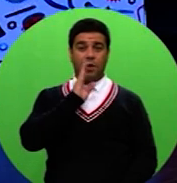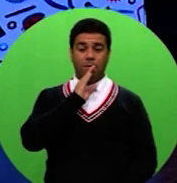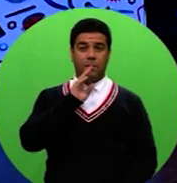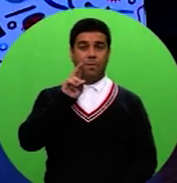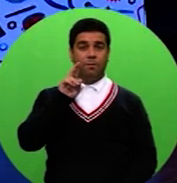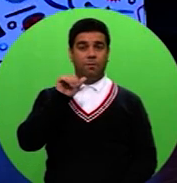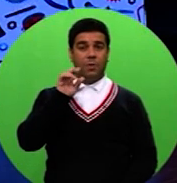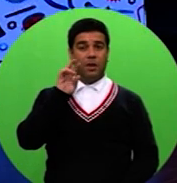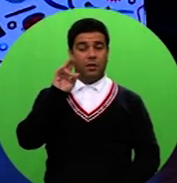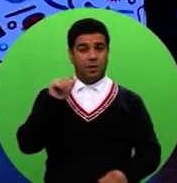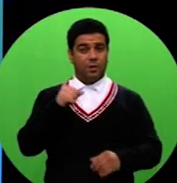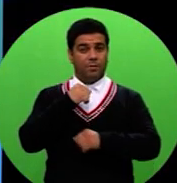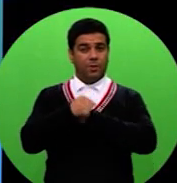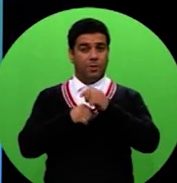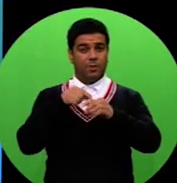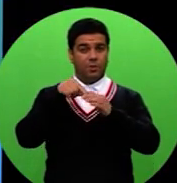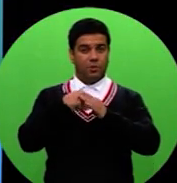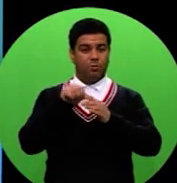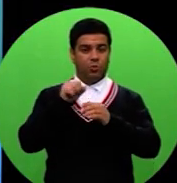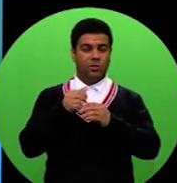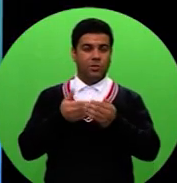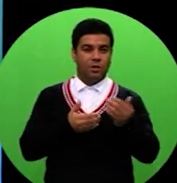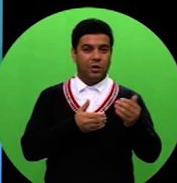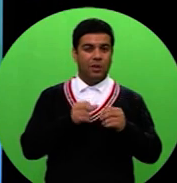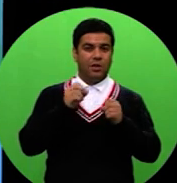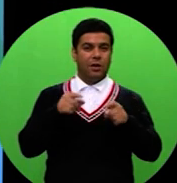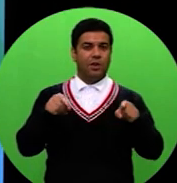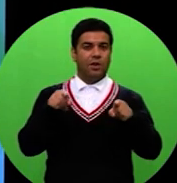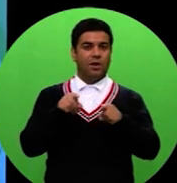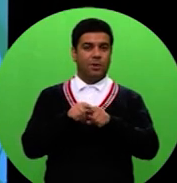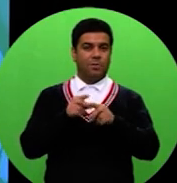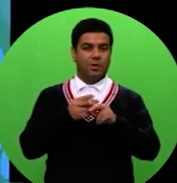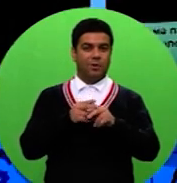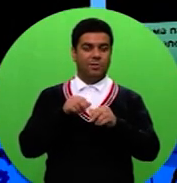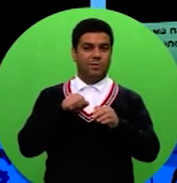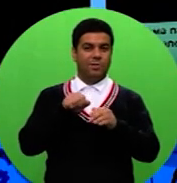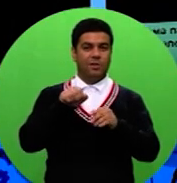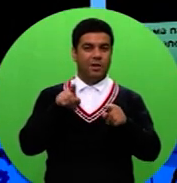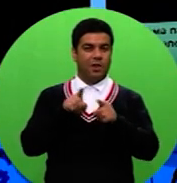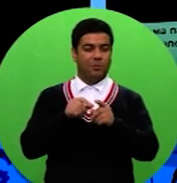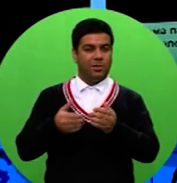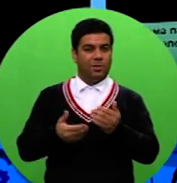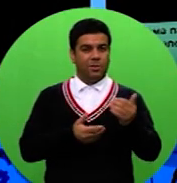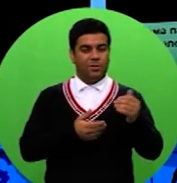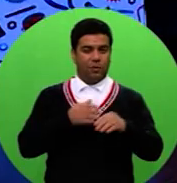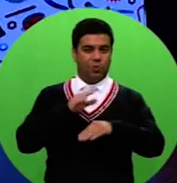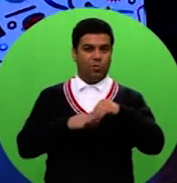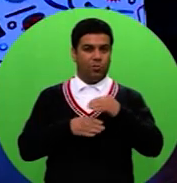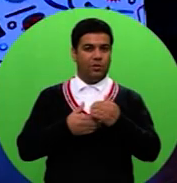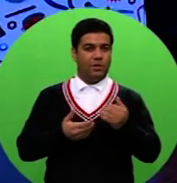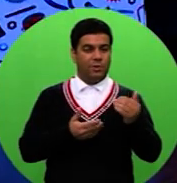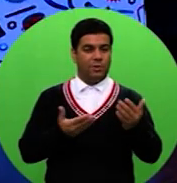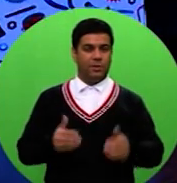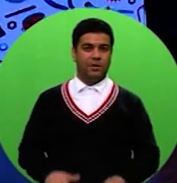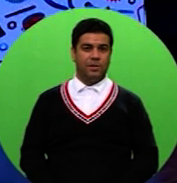Мама панда, как и мама-человек, может качать своего малыша, как в люлечке в передней лапе, прижимая